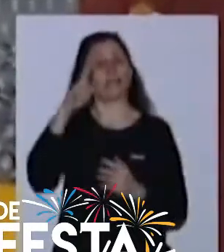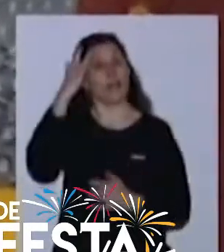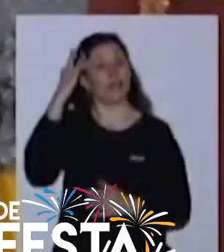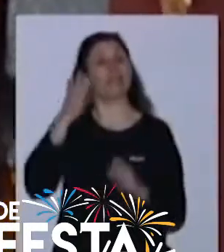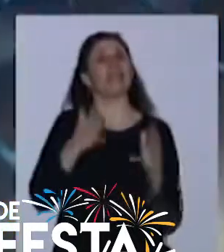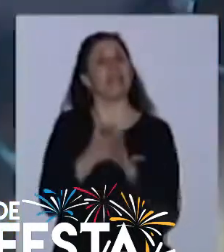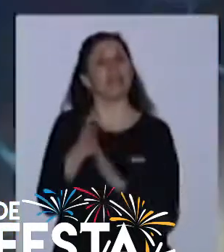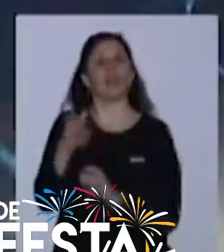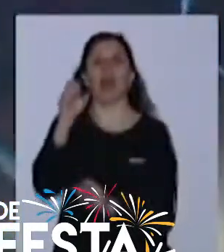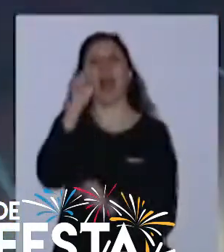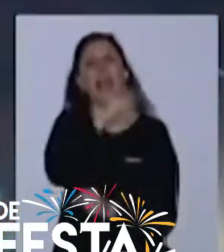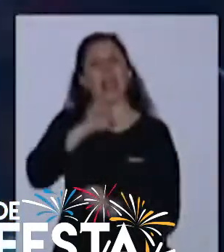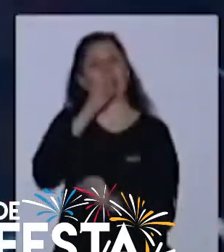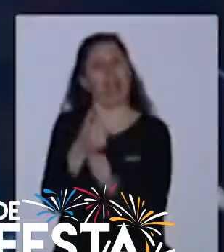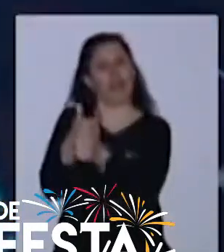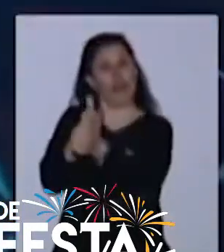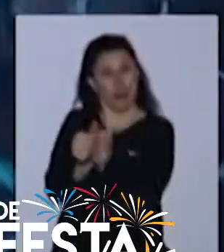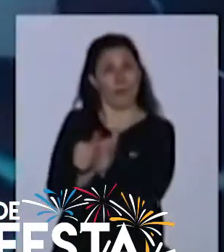són playbacks,